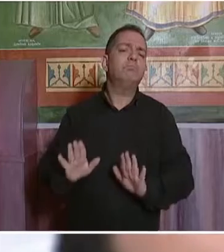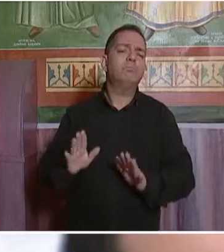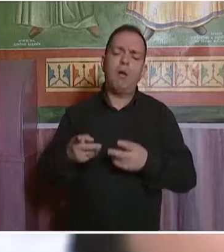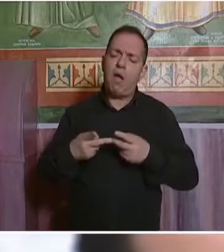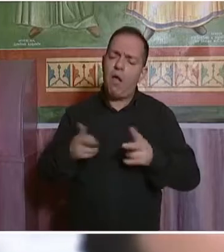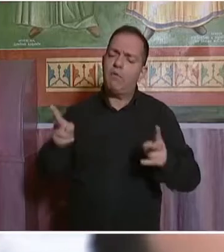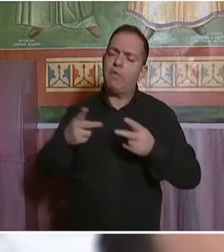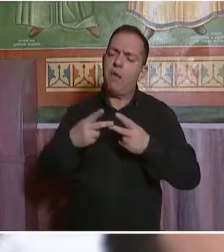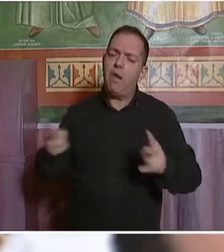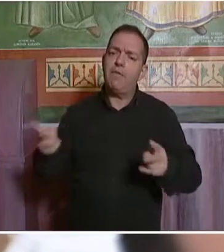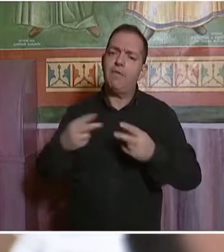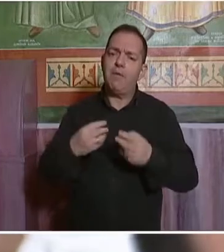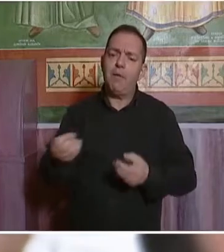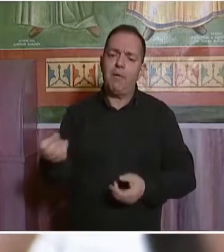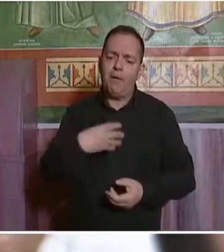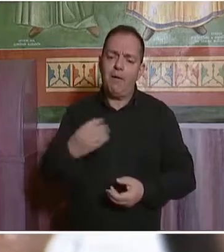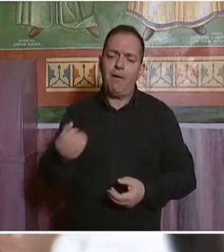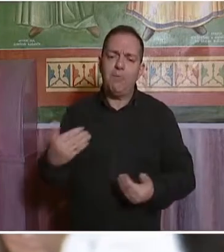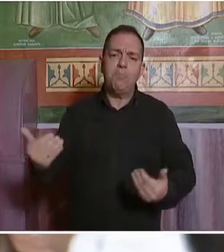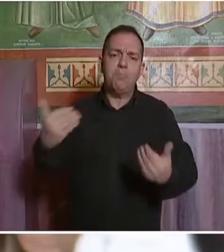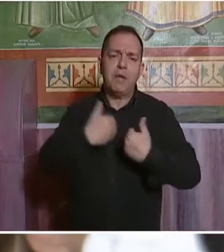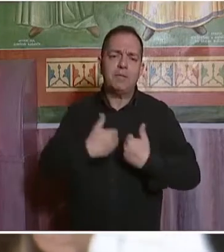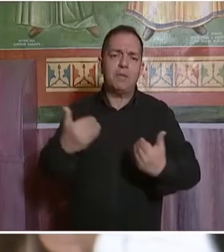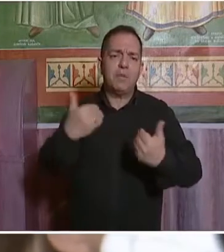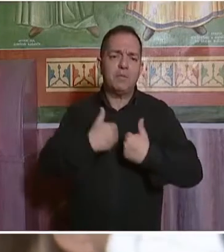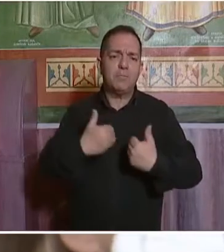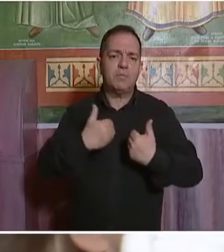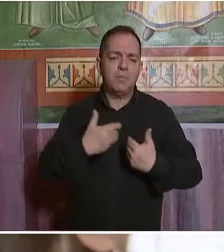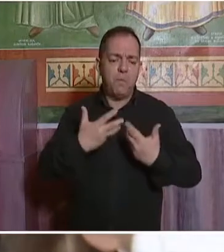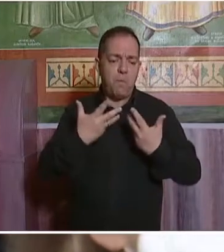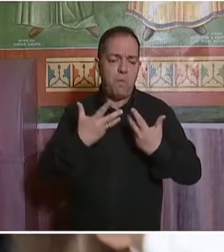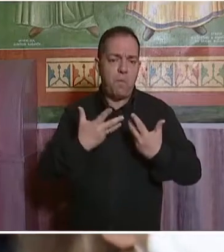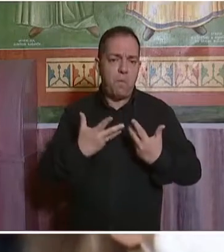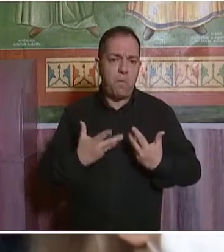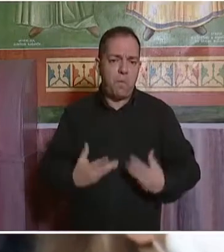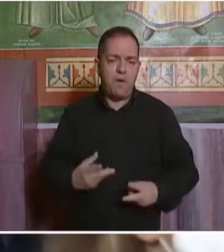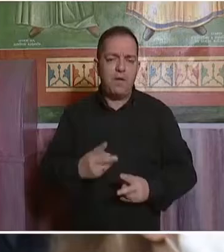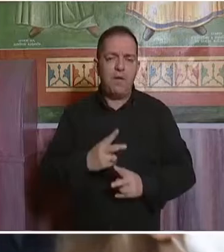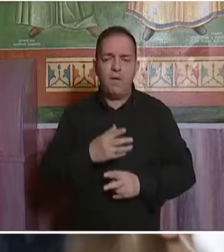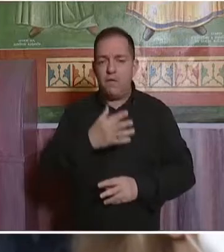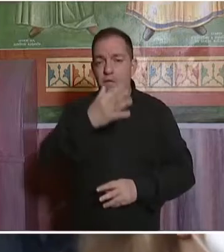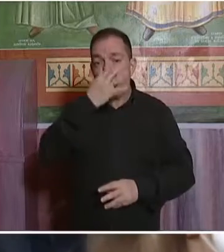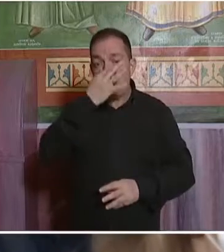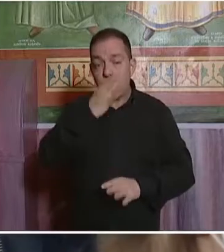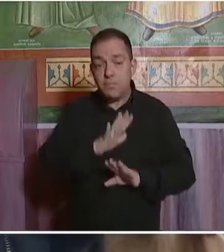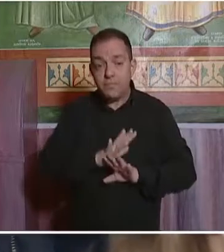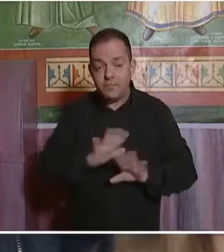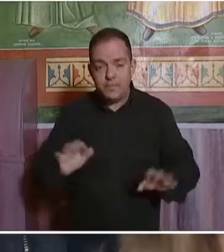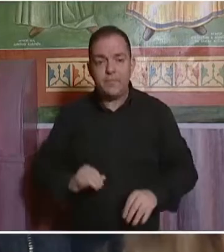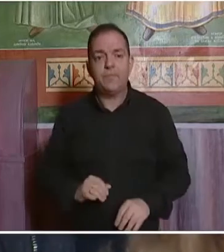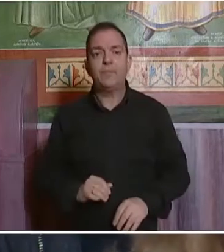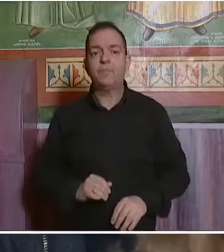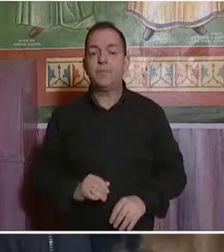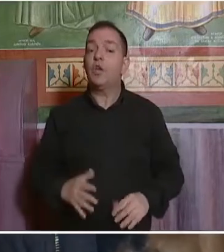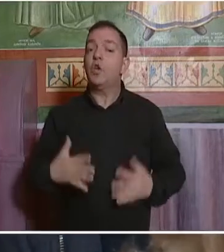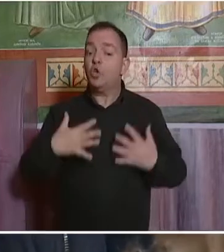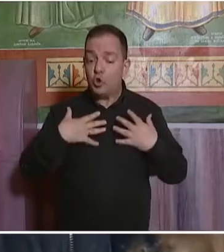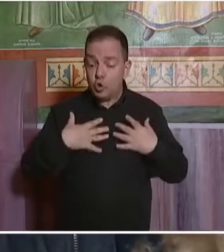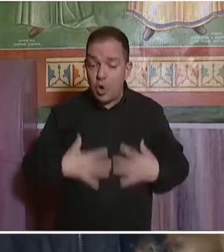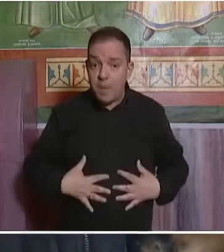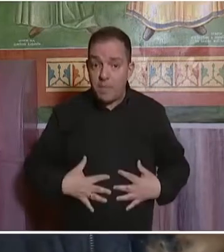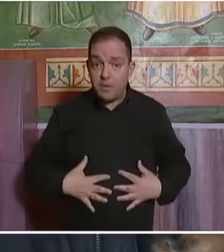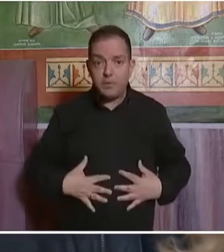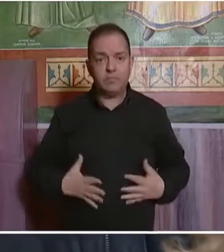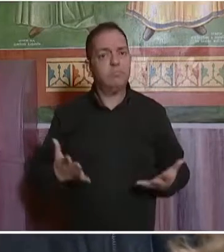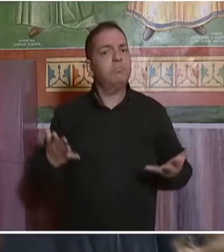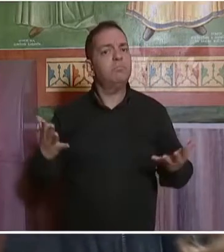μας. Και όπως ακριβώς για την καθαρότητα του σώματος